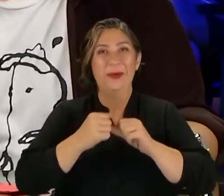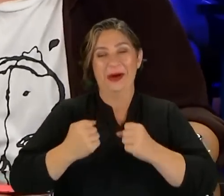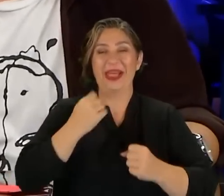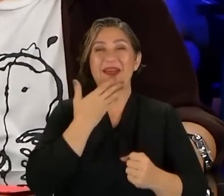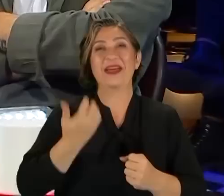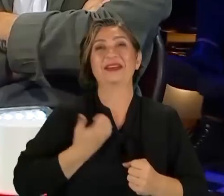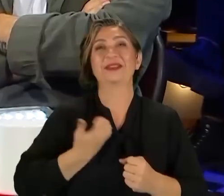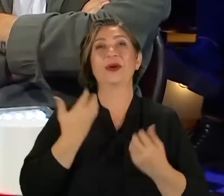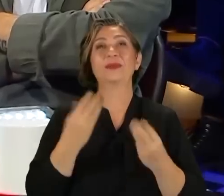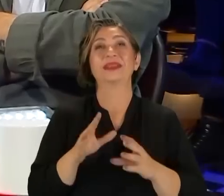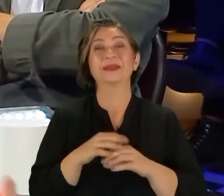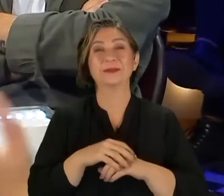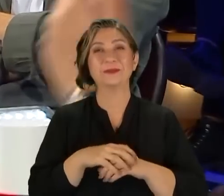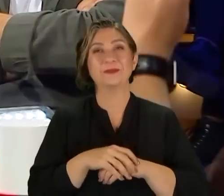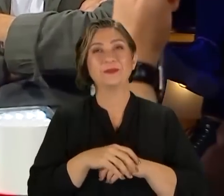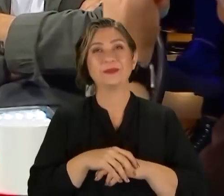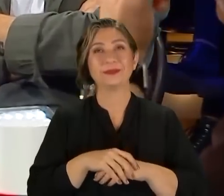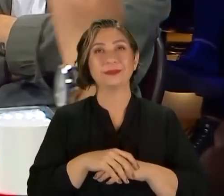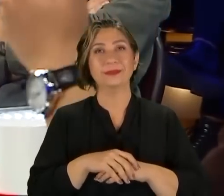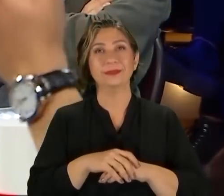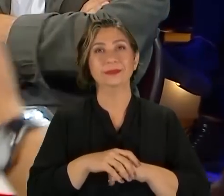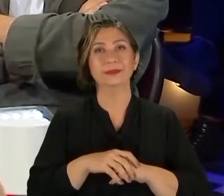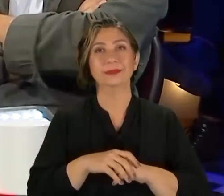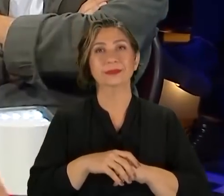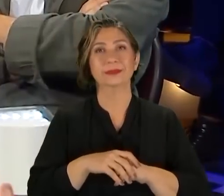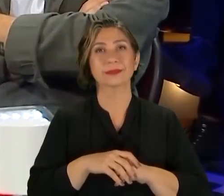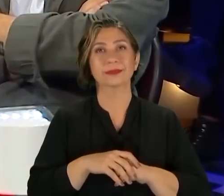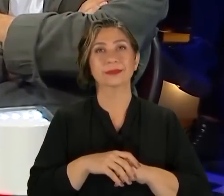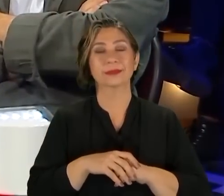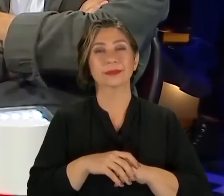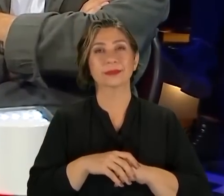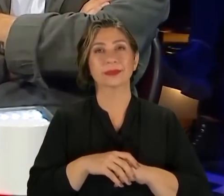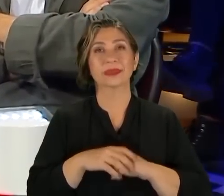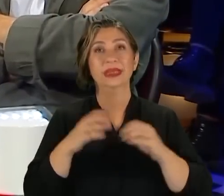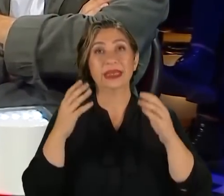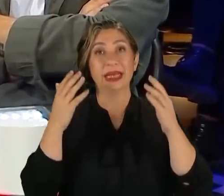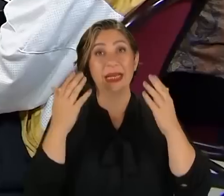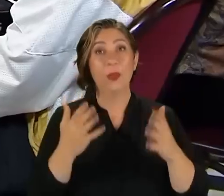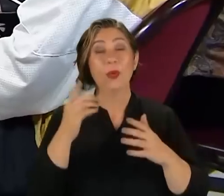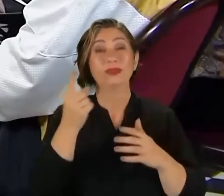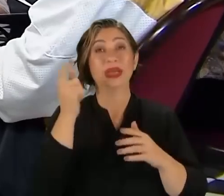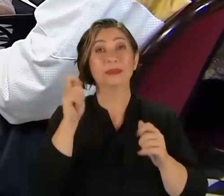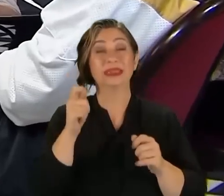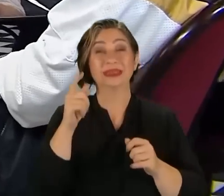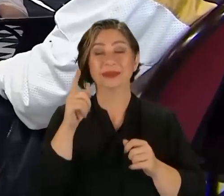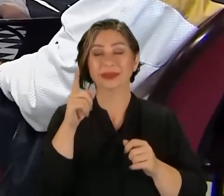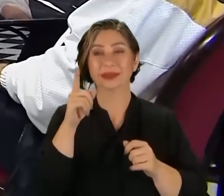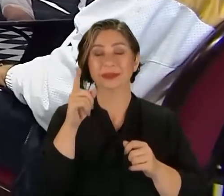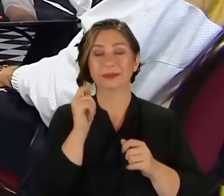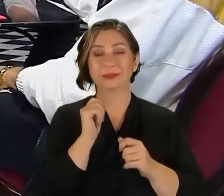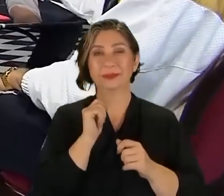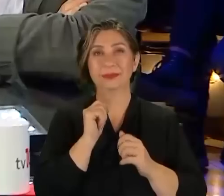olmadık yani. Peki. Ama zaten böyle bir şey yaptınız yani